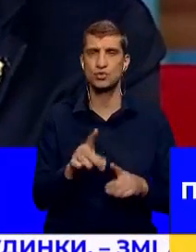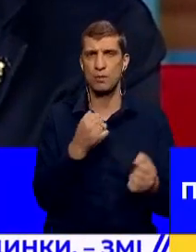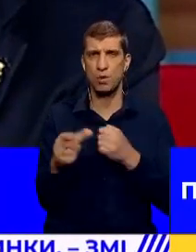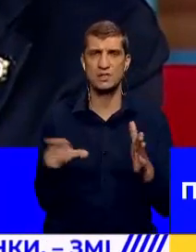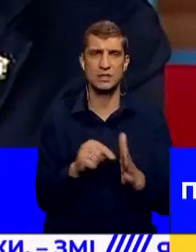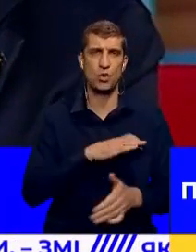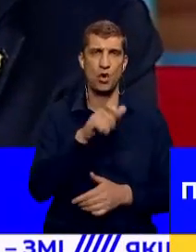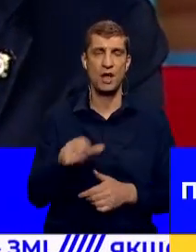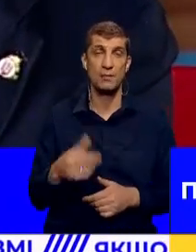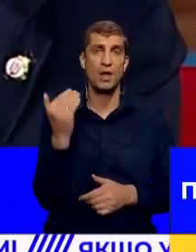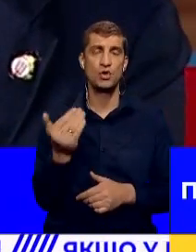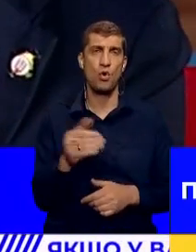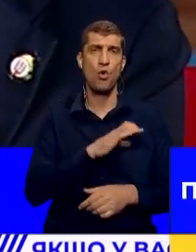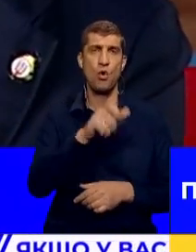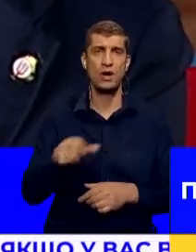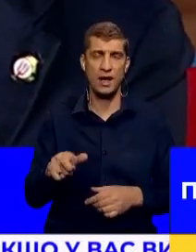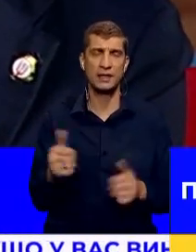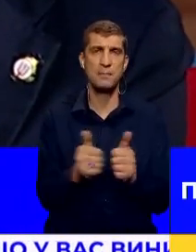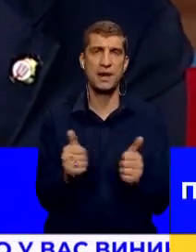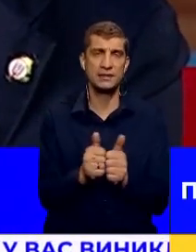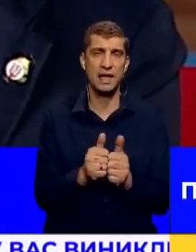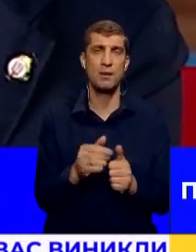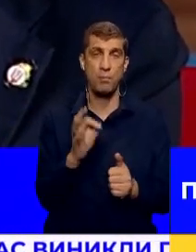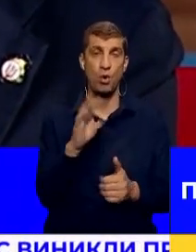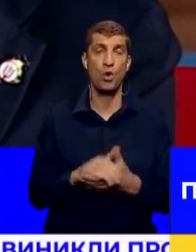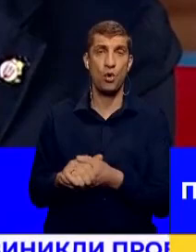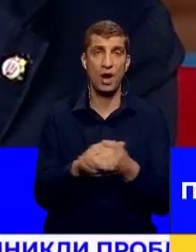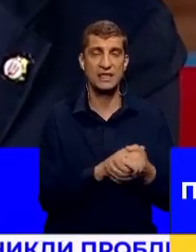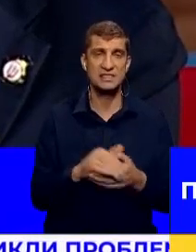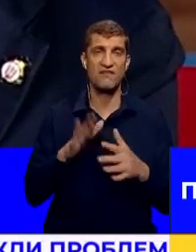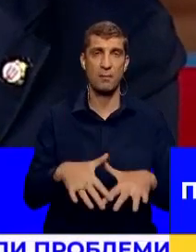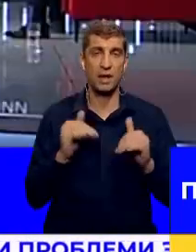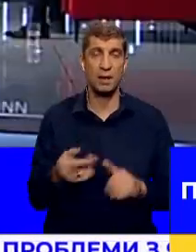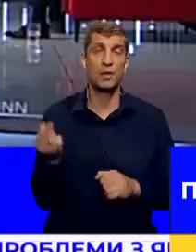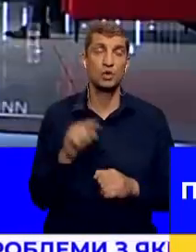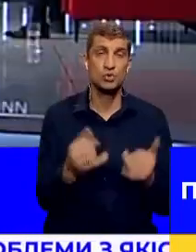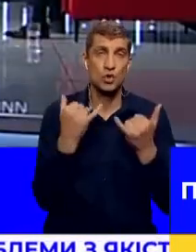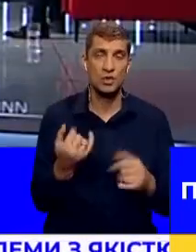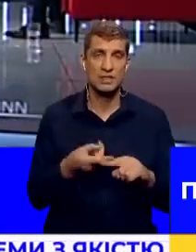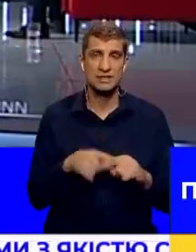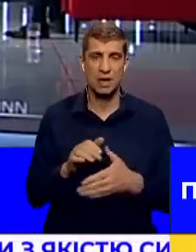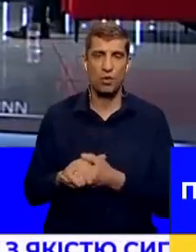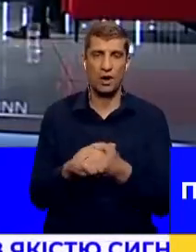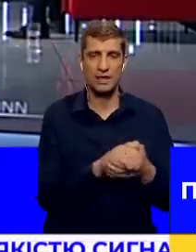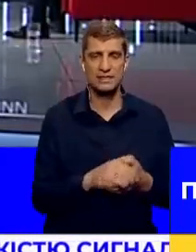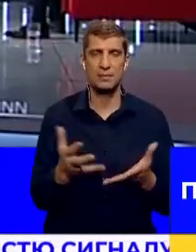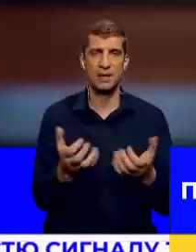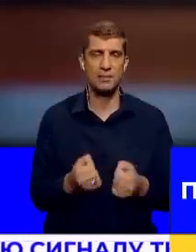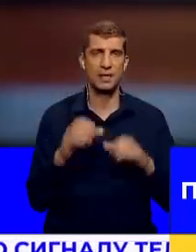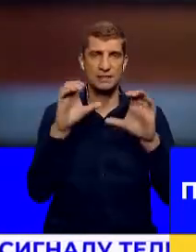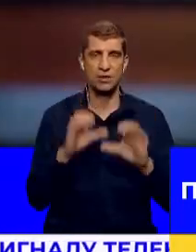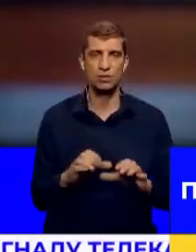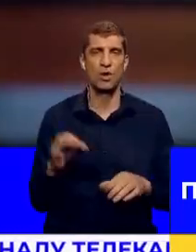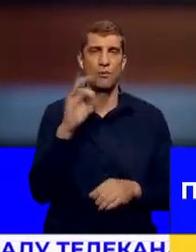з олігархами. Його олігархи – партнери по коаліції у парламенті. І тому сьогодні ця коаліція приймає закони